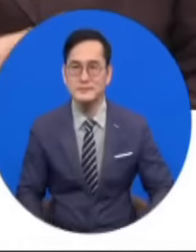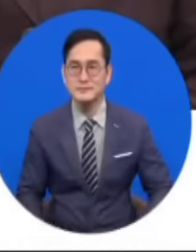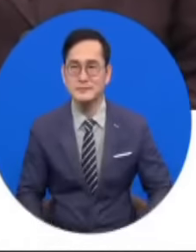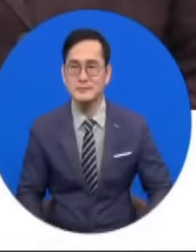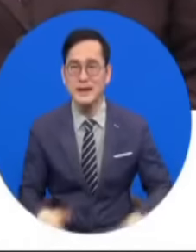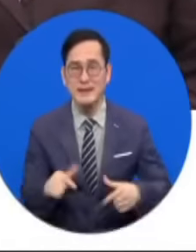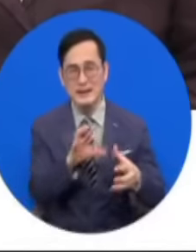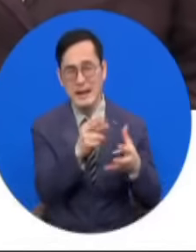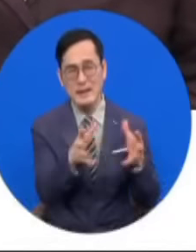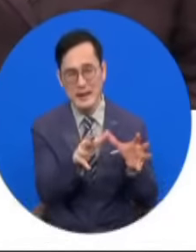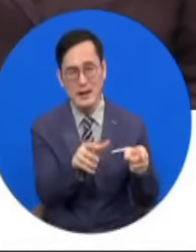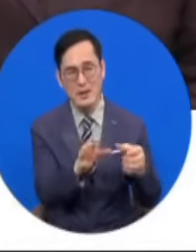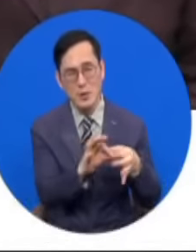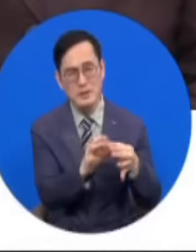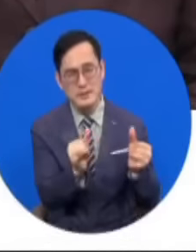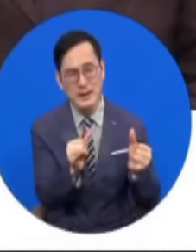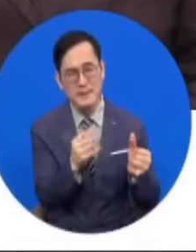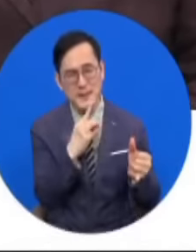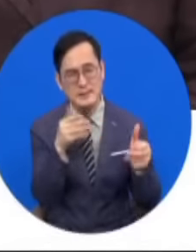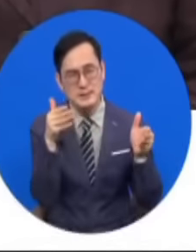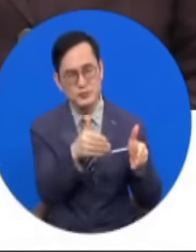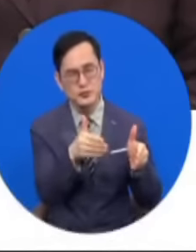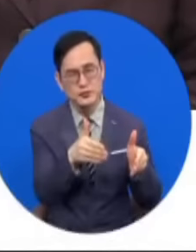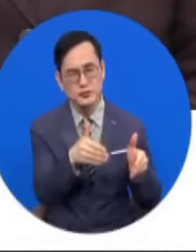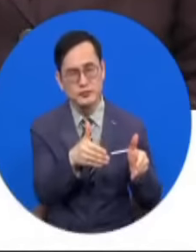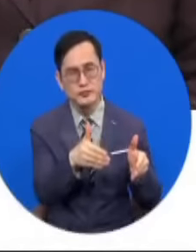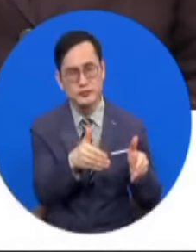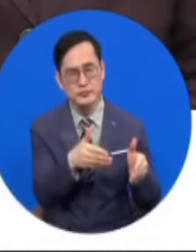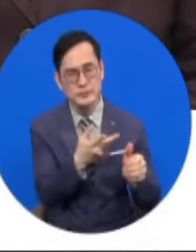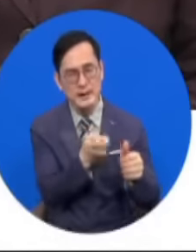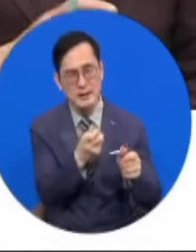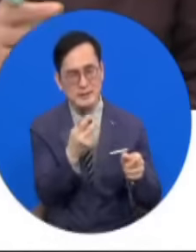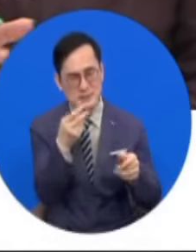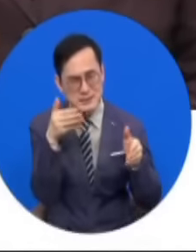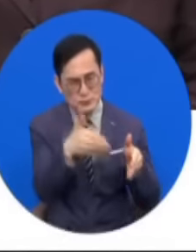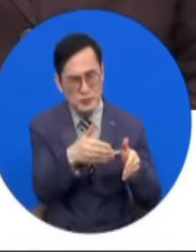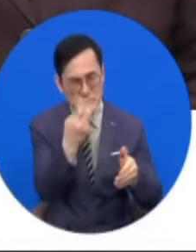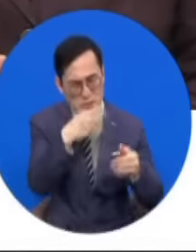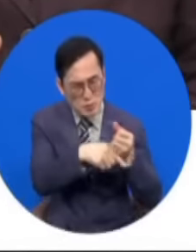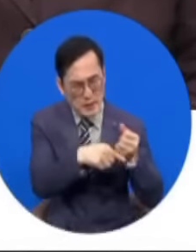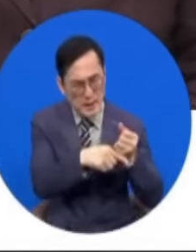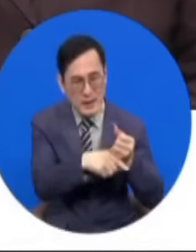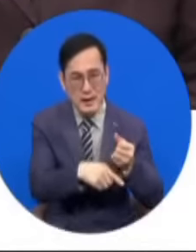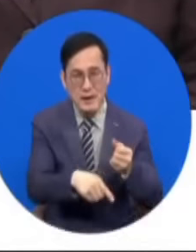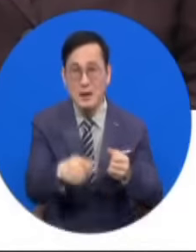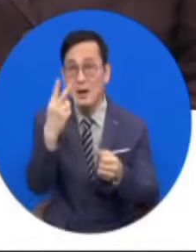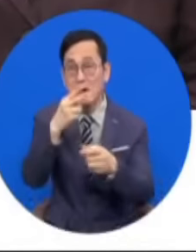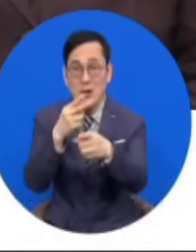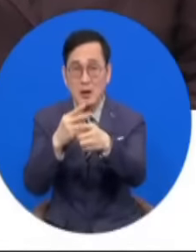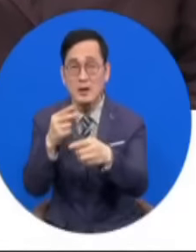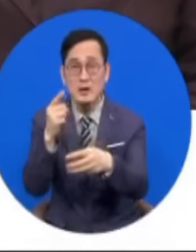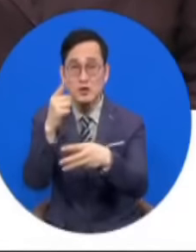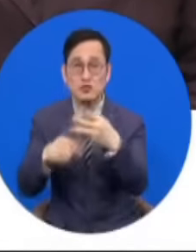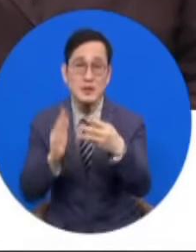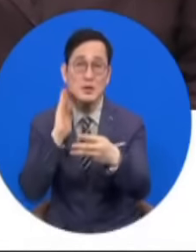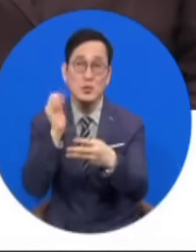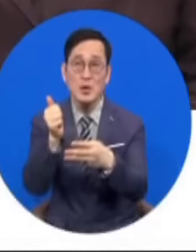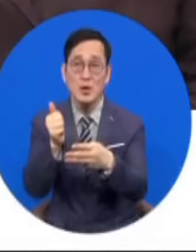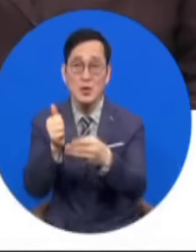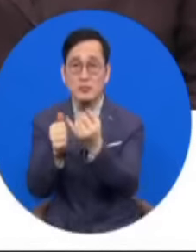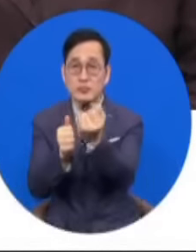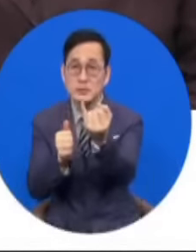인사만을 향하고 있기 때문에 과연이 살아 있는 권력에 대한 검찰의 수사는 어떻게 되어가고 있는지에 대해서